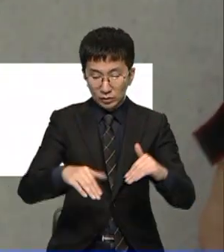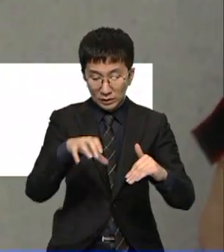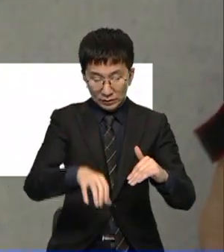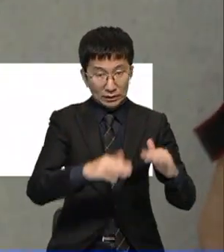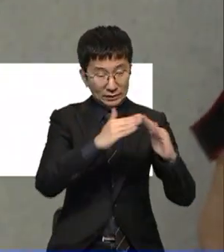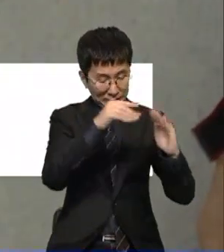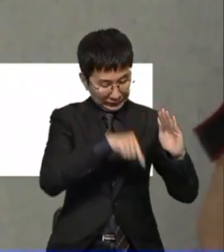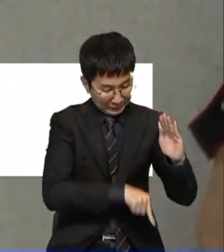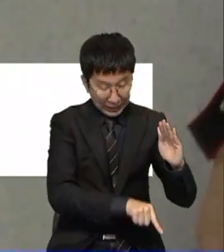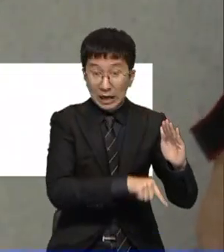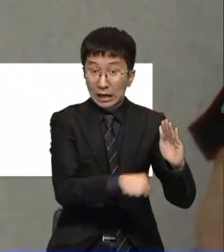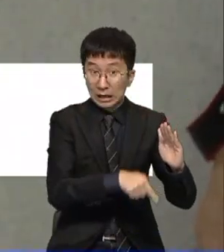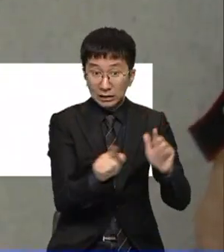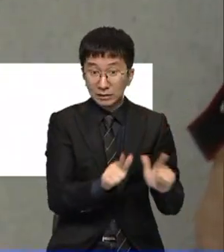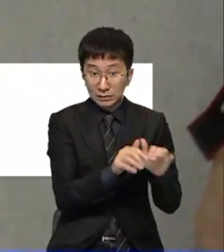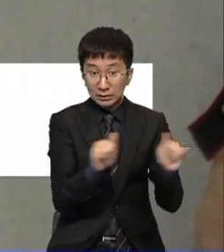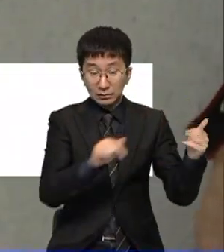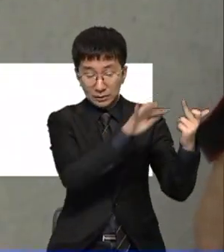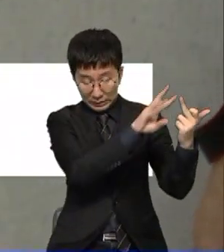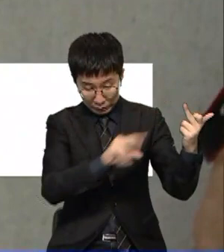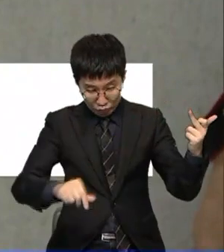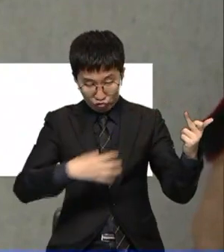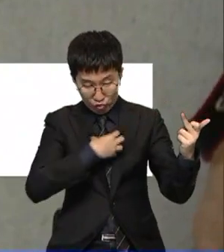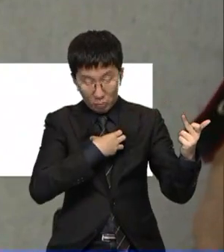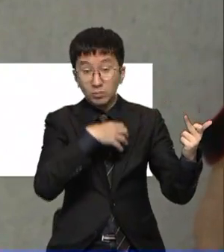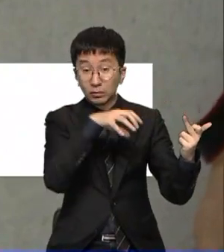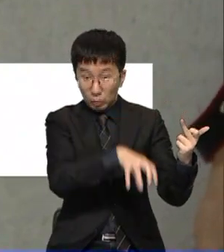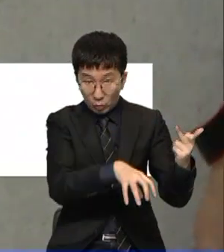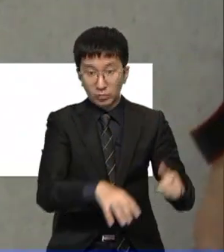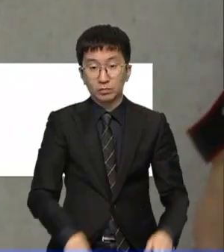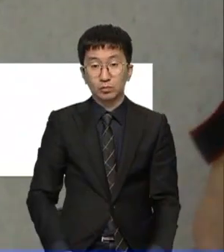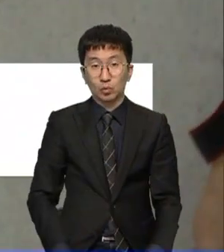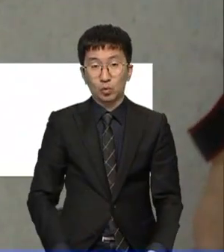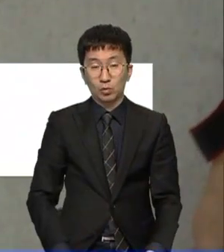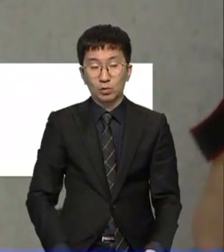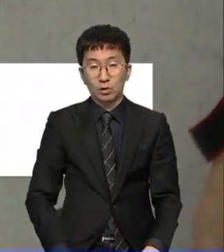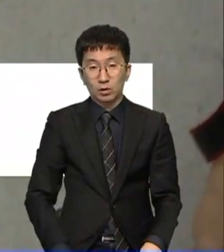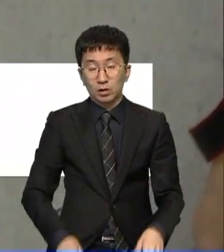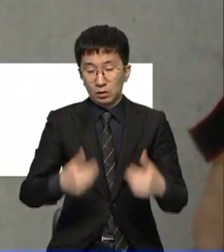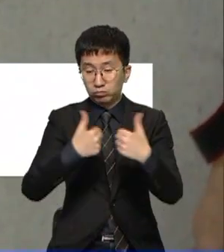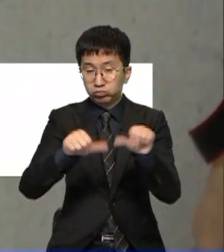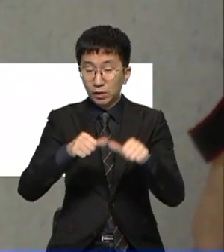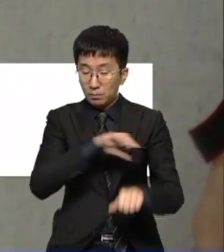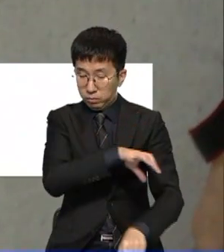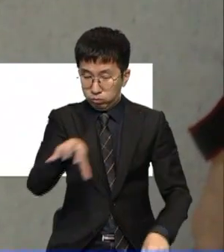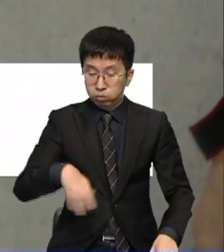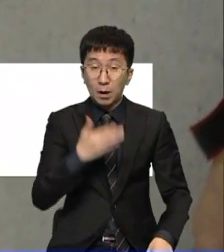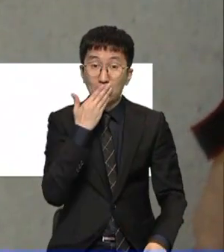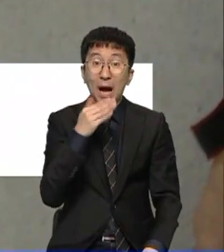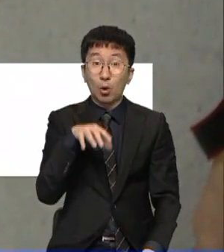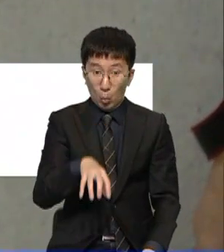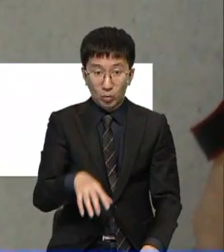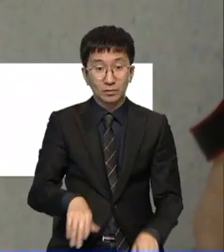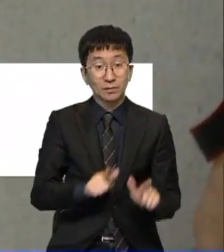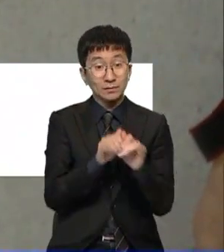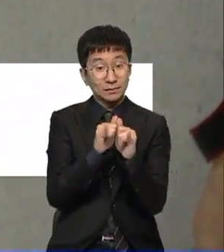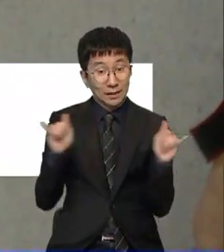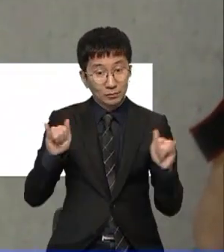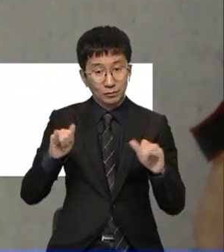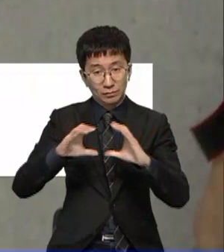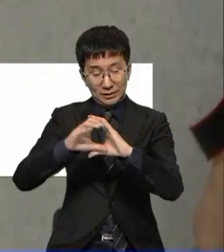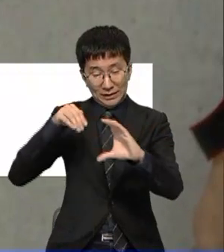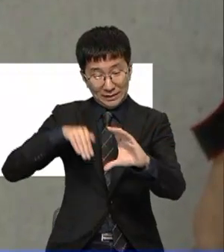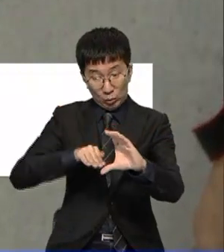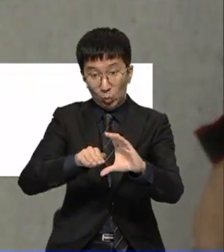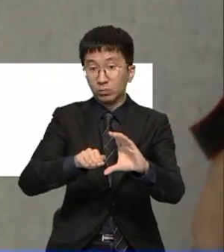반지하주택, 산사태 우려지역, 붕괴 위험지역 등에 거주하는 분들의 대피와 지하차도에 대한